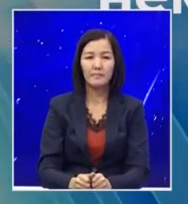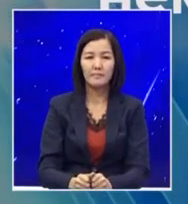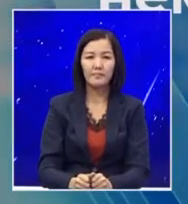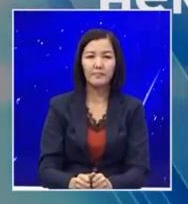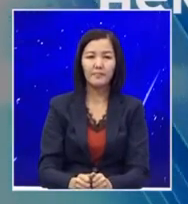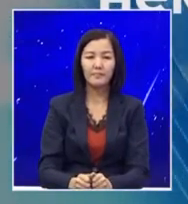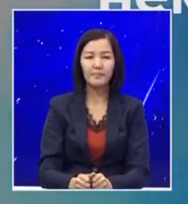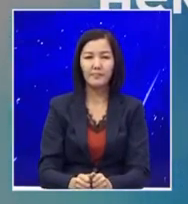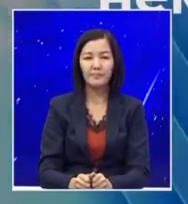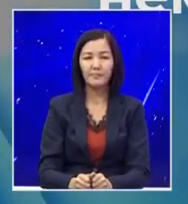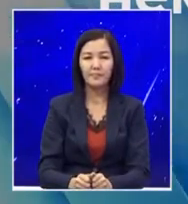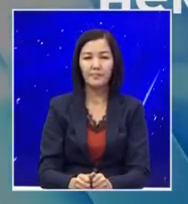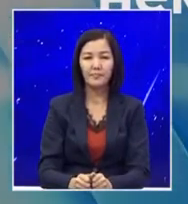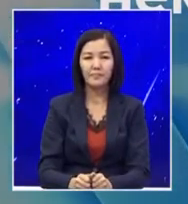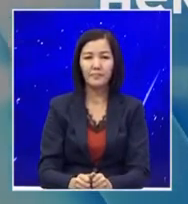8-705-523-1207 немесе